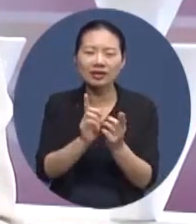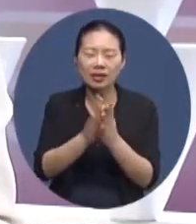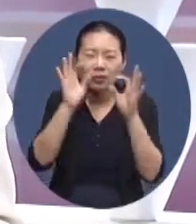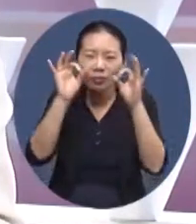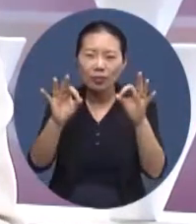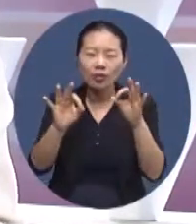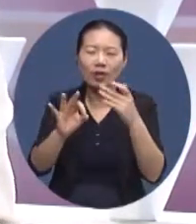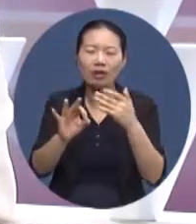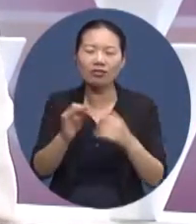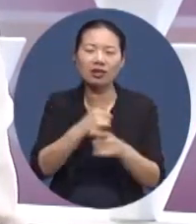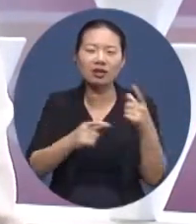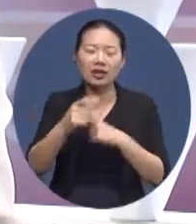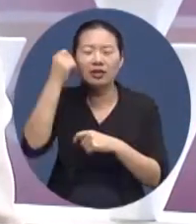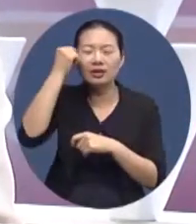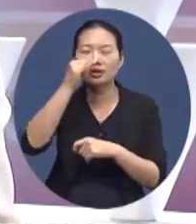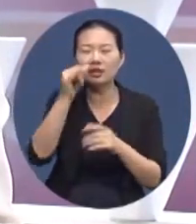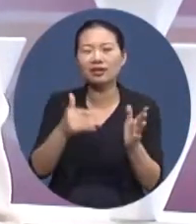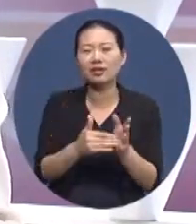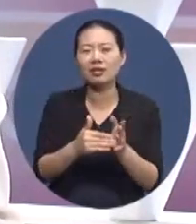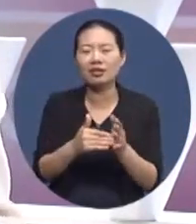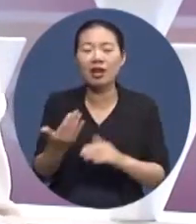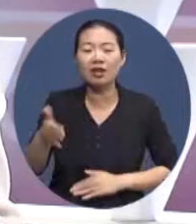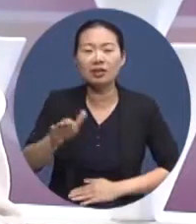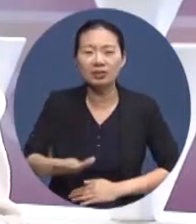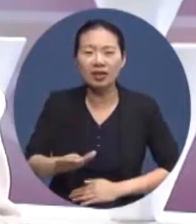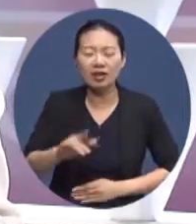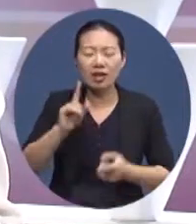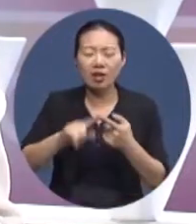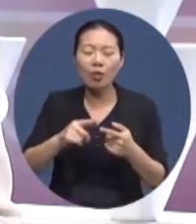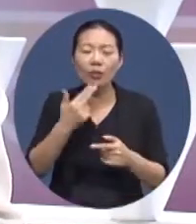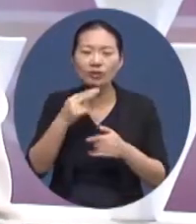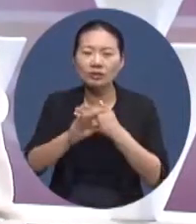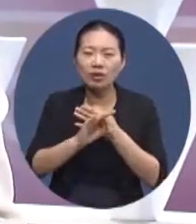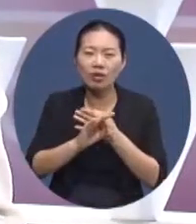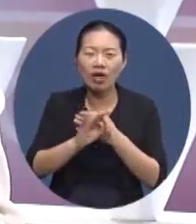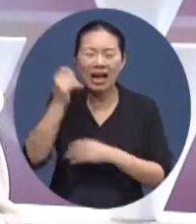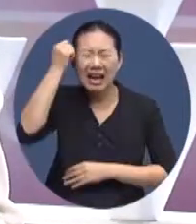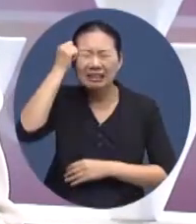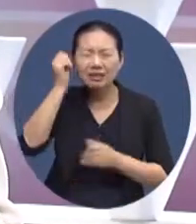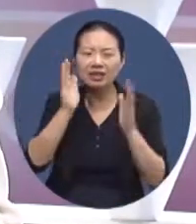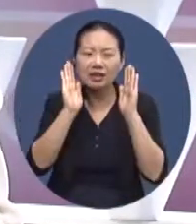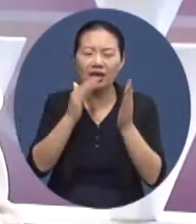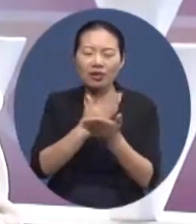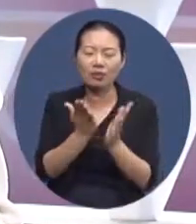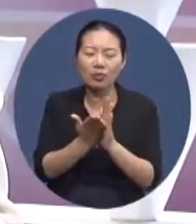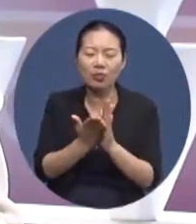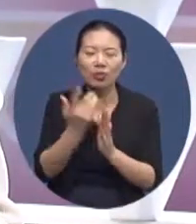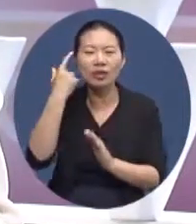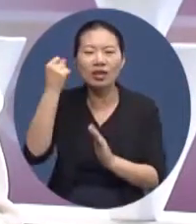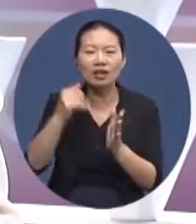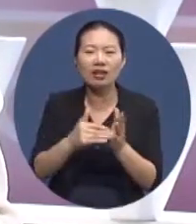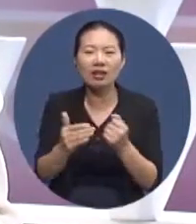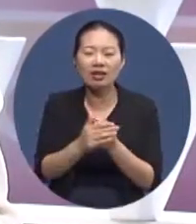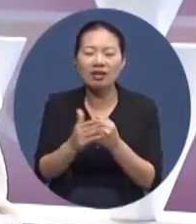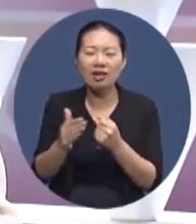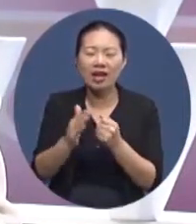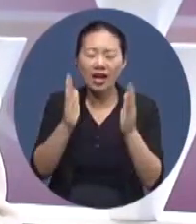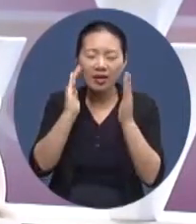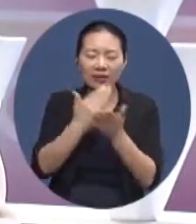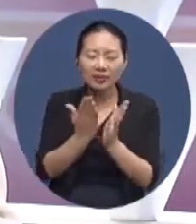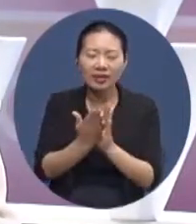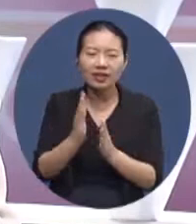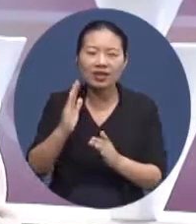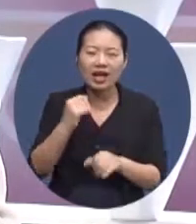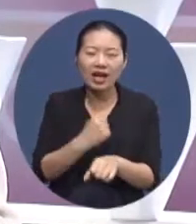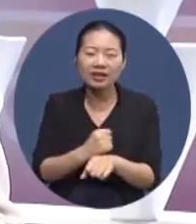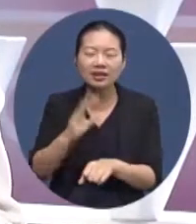보고 그러면 훨씬 더 기억을 많이 하거든요. 근데 그런 것들을 안 하면 암기 과목이라는 생각이 되죠. 그러니까 암기하기와